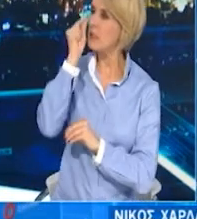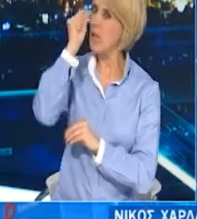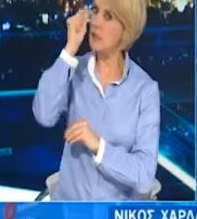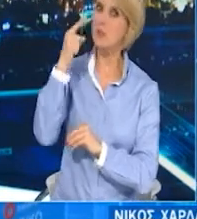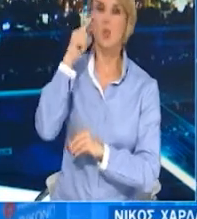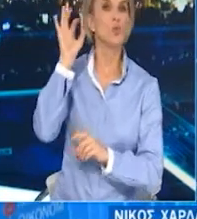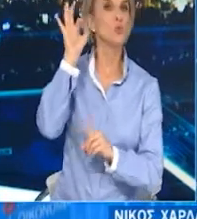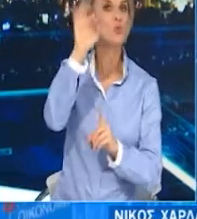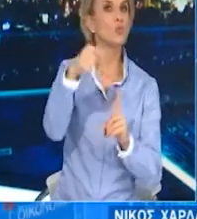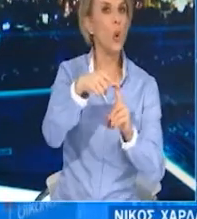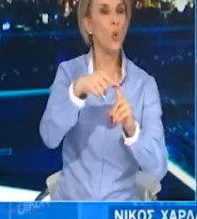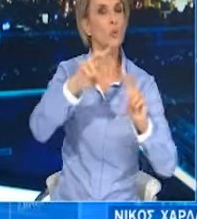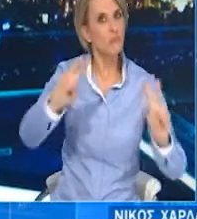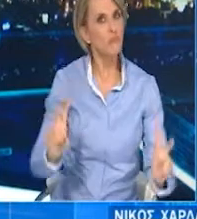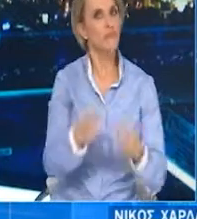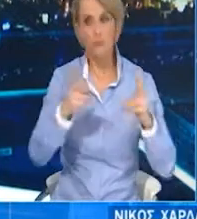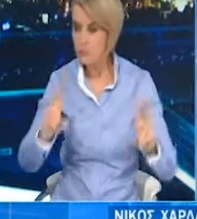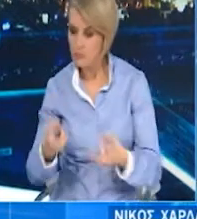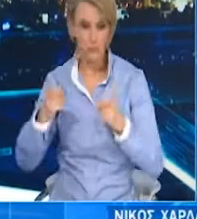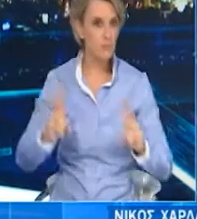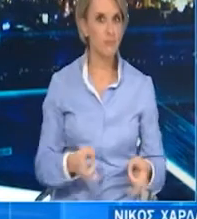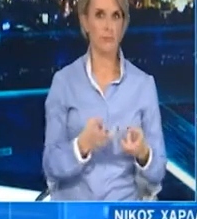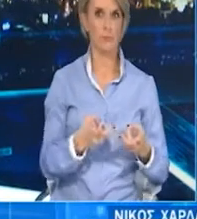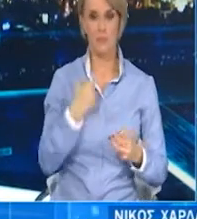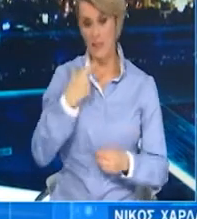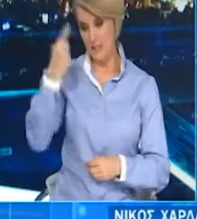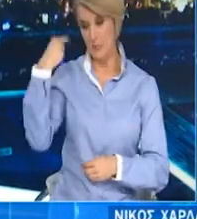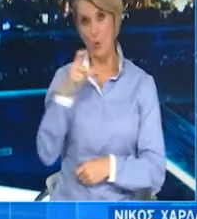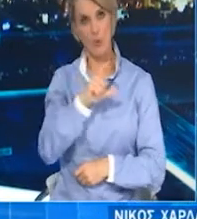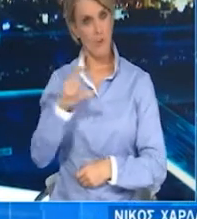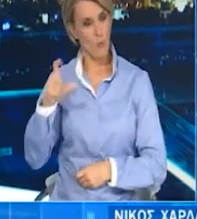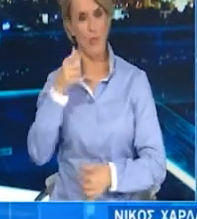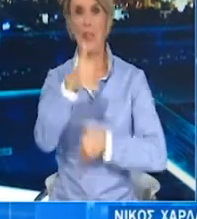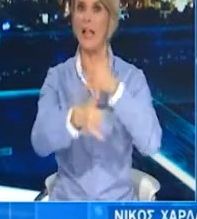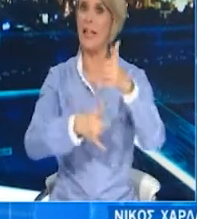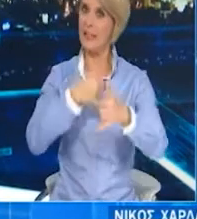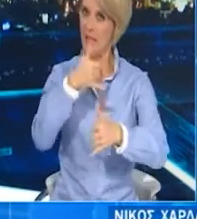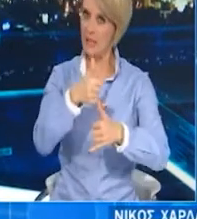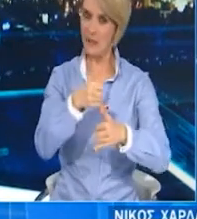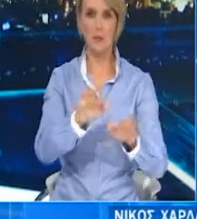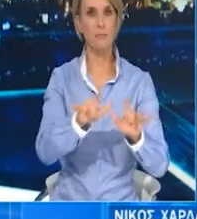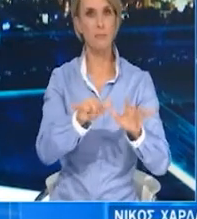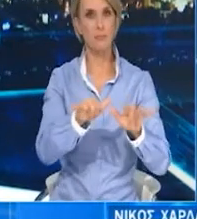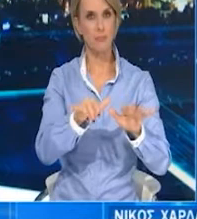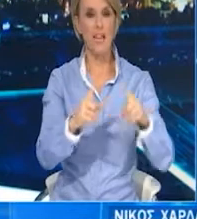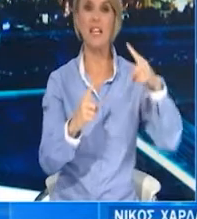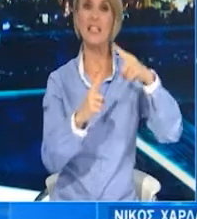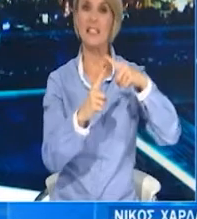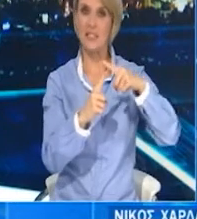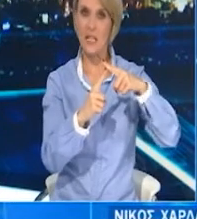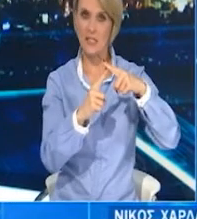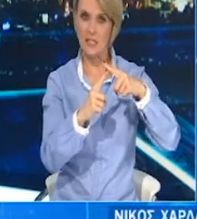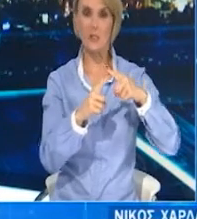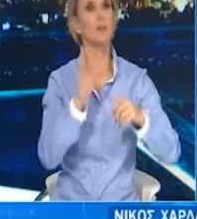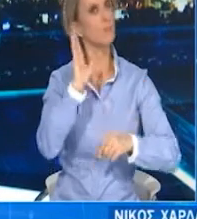κοινότητα. Την προηγούμενη εβδομάδα ξεκίνησε η λειτουργία του testing.gov.gr, όπου οι πολίτες μπορούν να υποβάλουν αίτηση προκειμένου να υποβληθούν